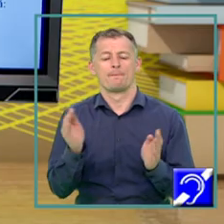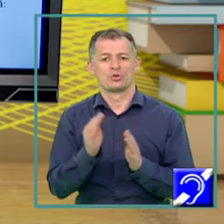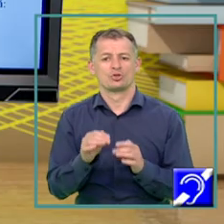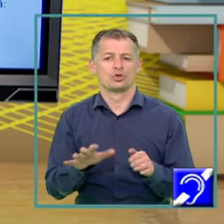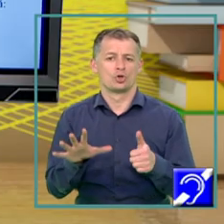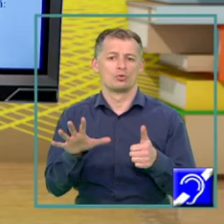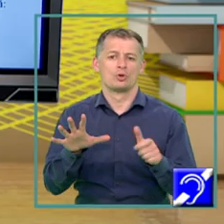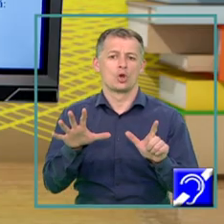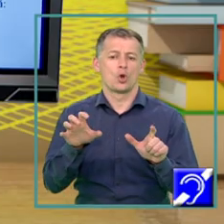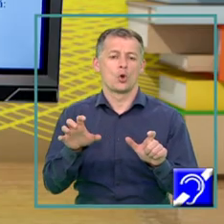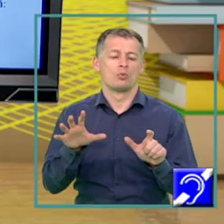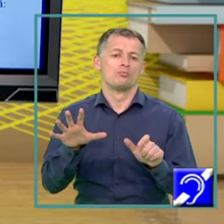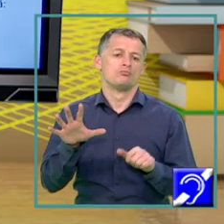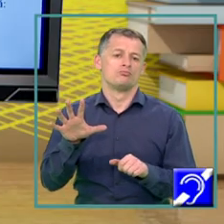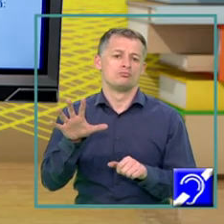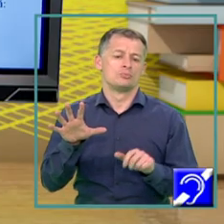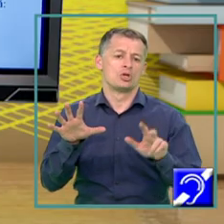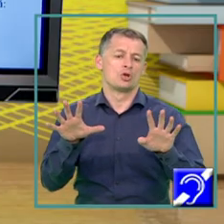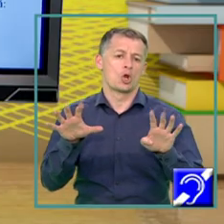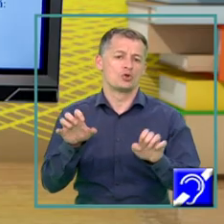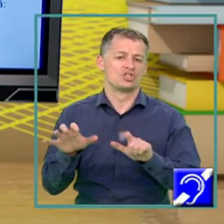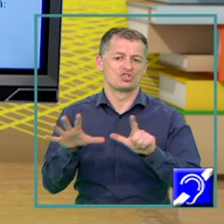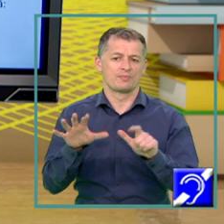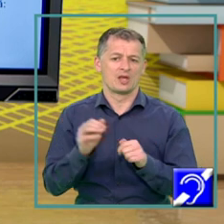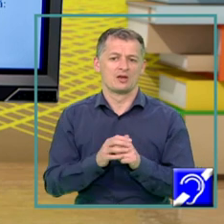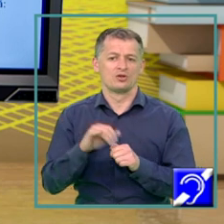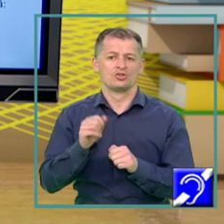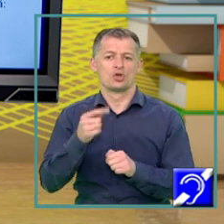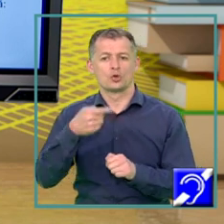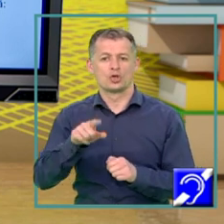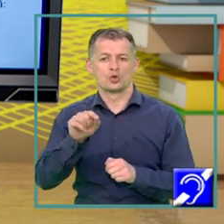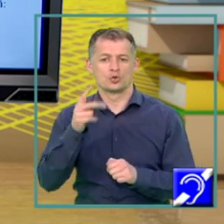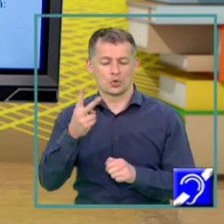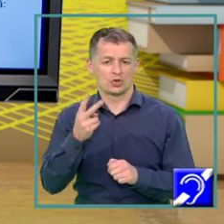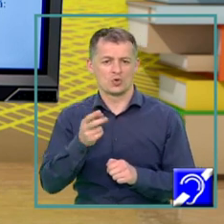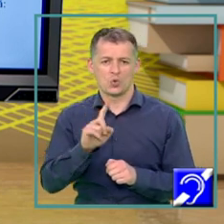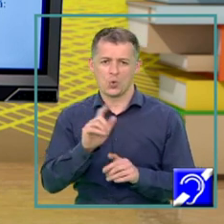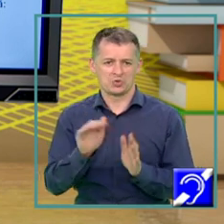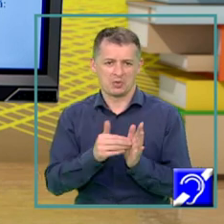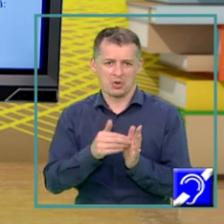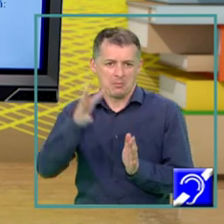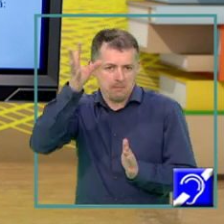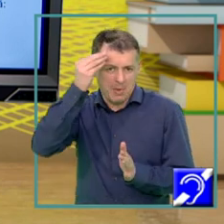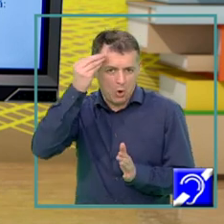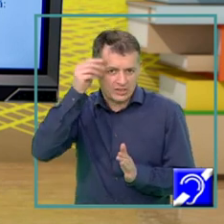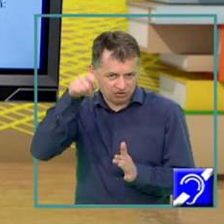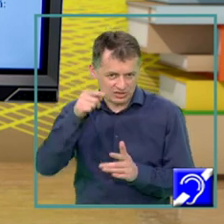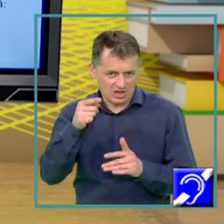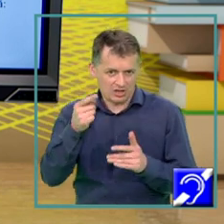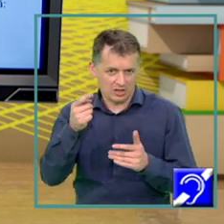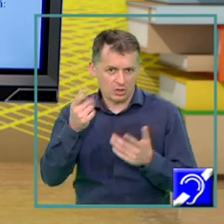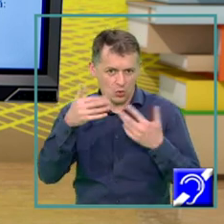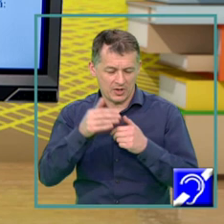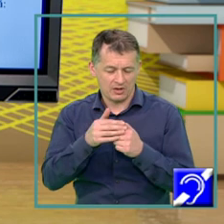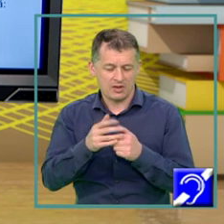nu e necesar să rețineți aceste numere esențial este să vă